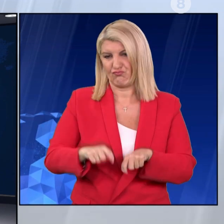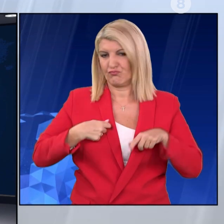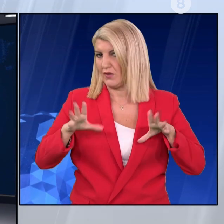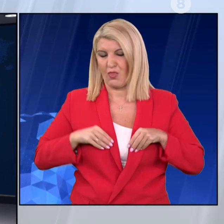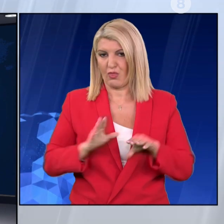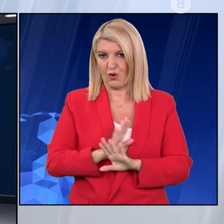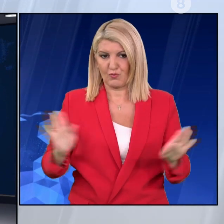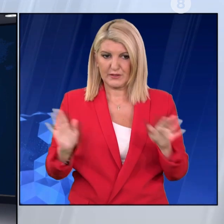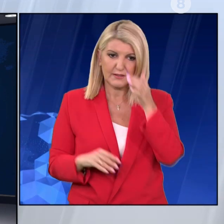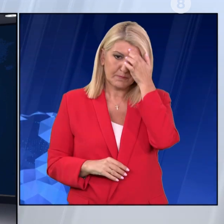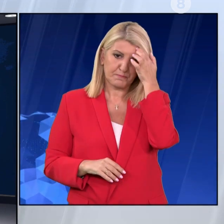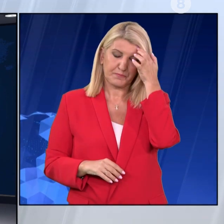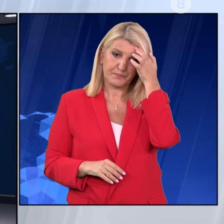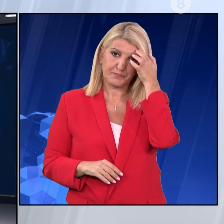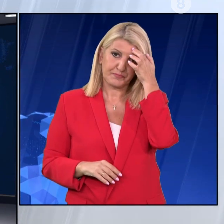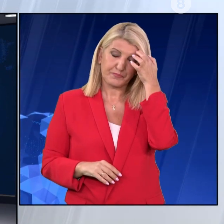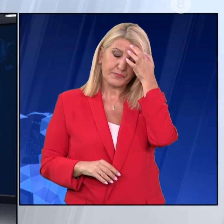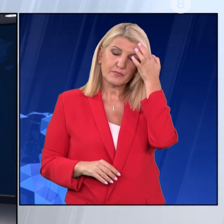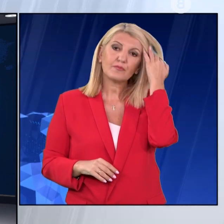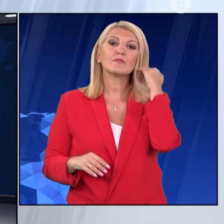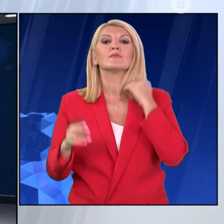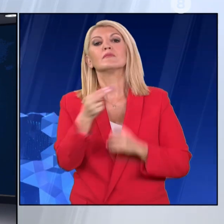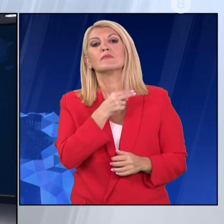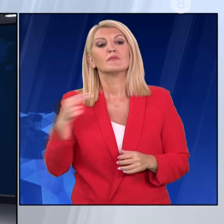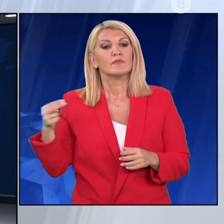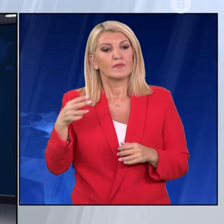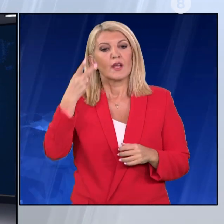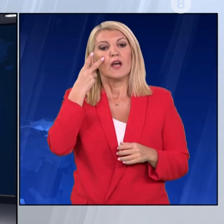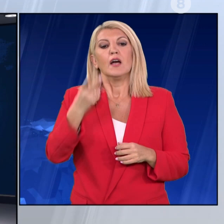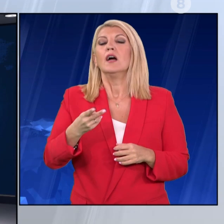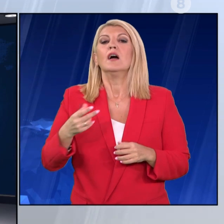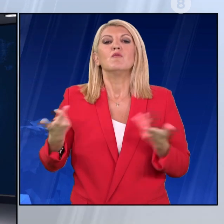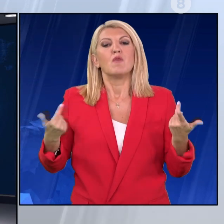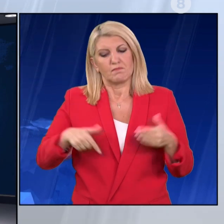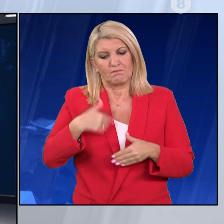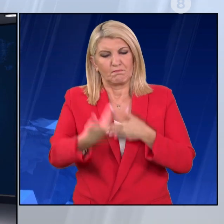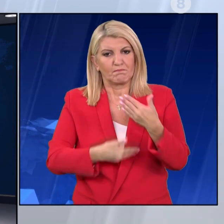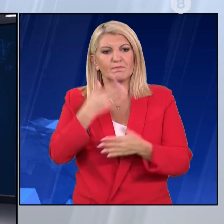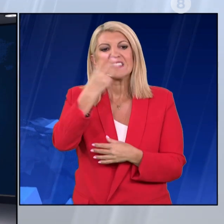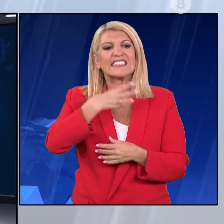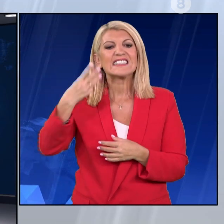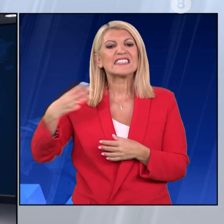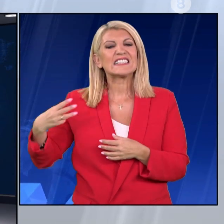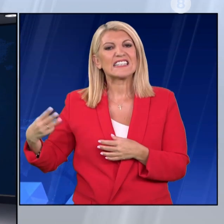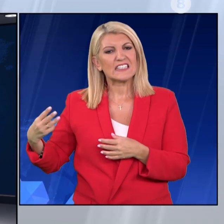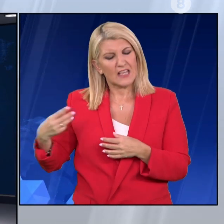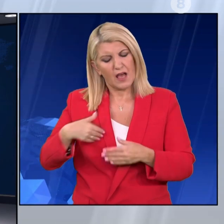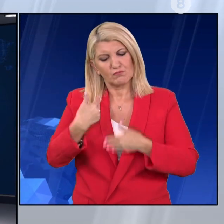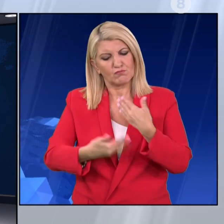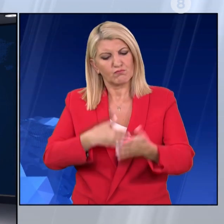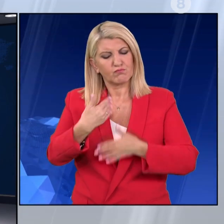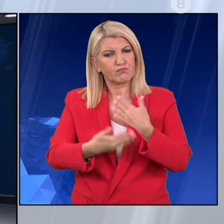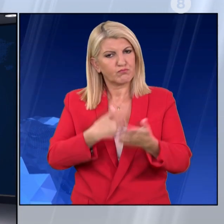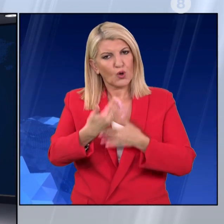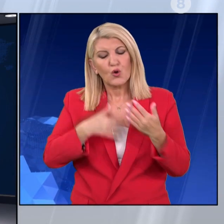μέρα με την ημέρα δεδομένα και οι ισορροπίες των συριζα αλλάζουν στην τελική ευθεία για το δεύτερο γύρο των σοκοκεικ ογνιανοβο